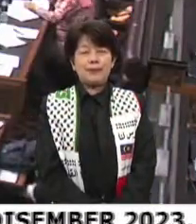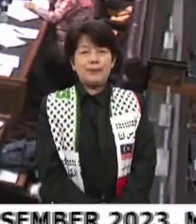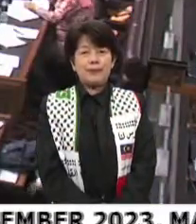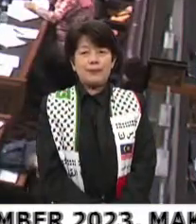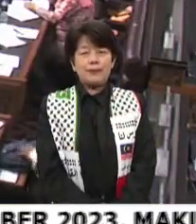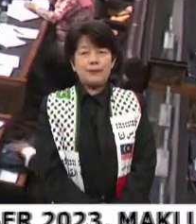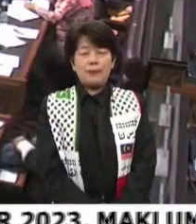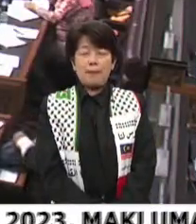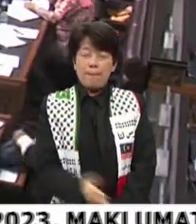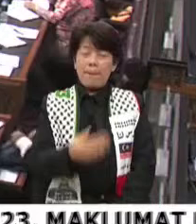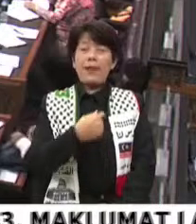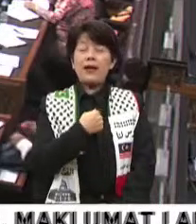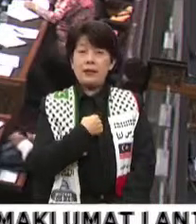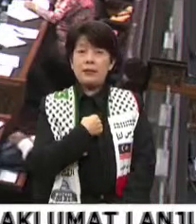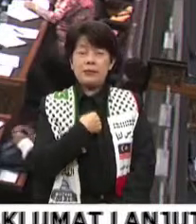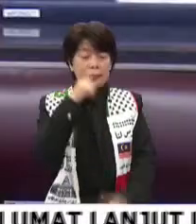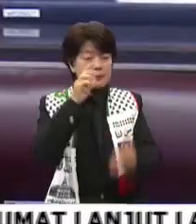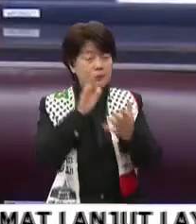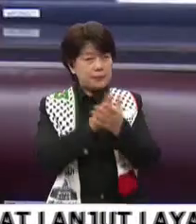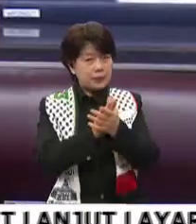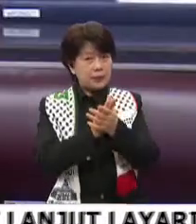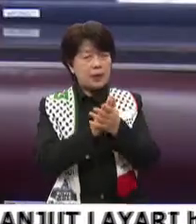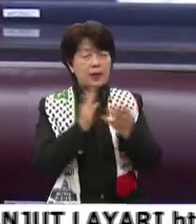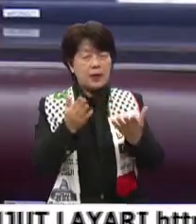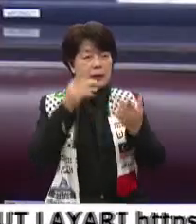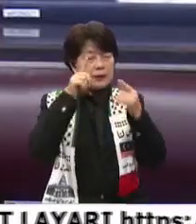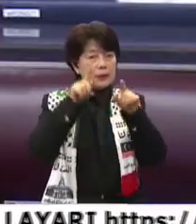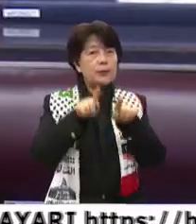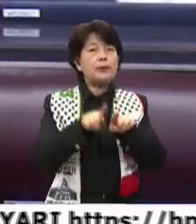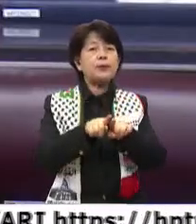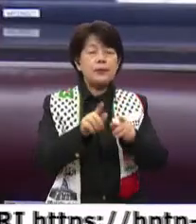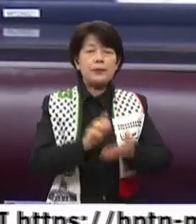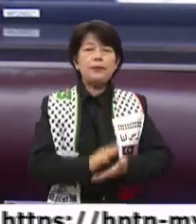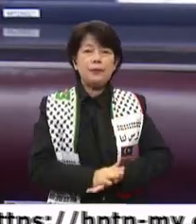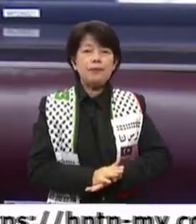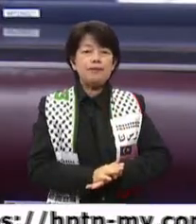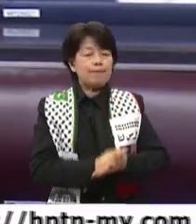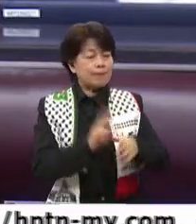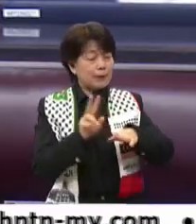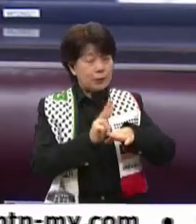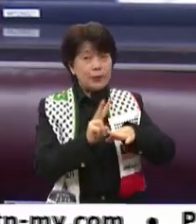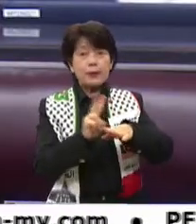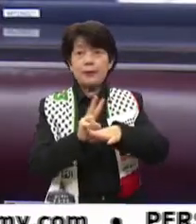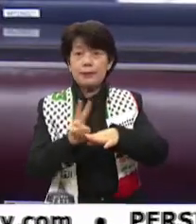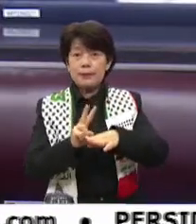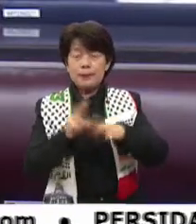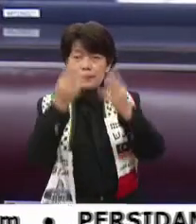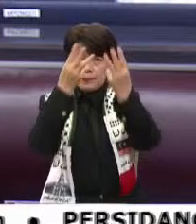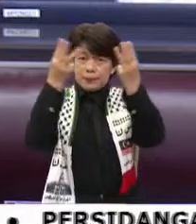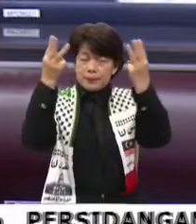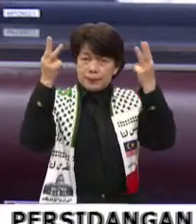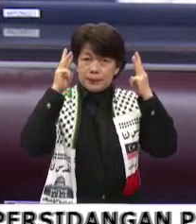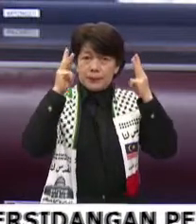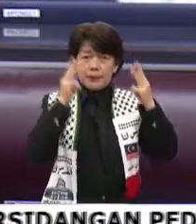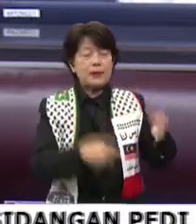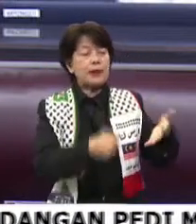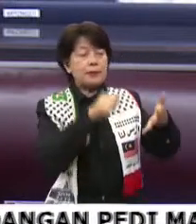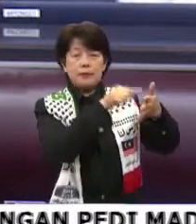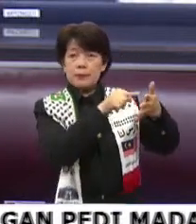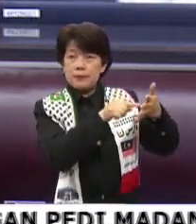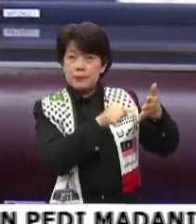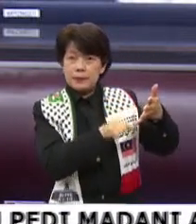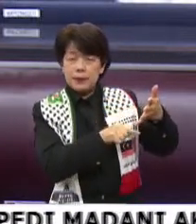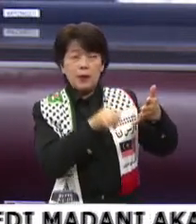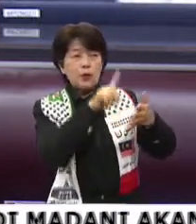kasih saya percaya soalan yang ditujukan adalah berkenaan dengan koperasi-koperasi orang asli dalam konteks soalan asal